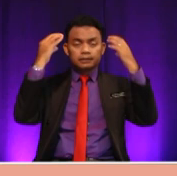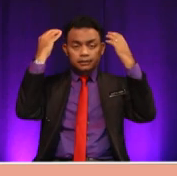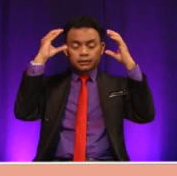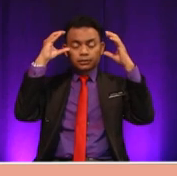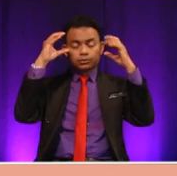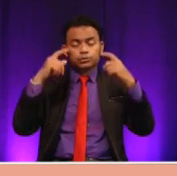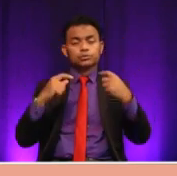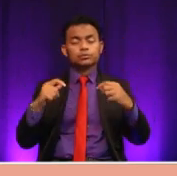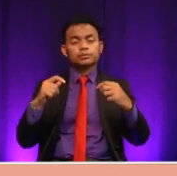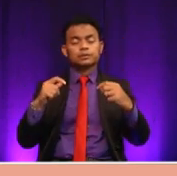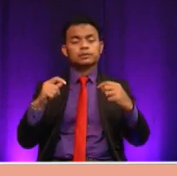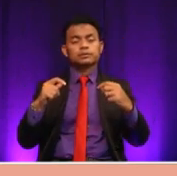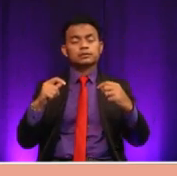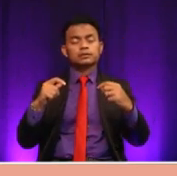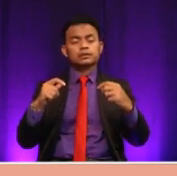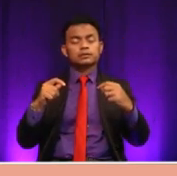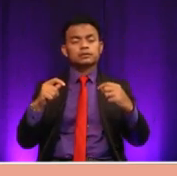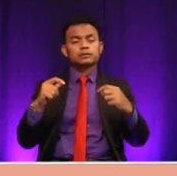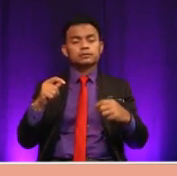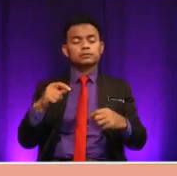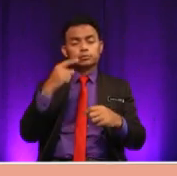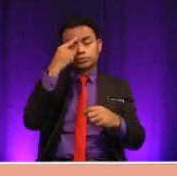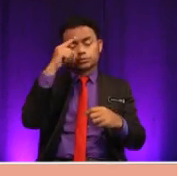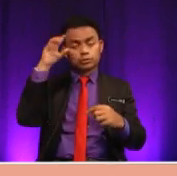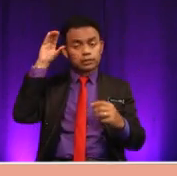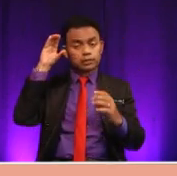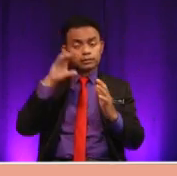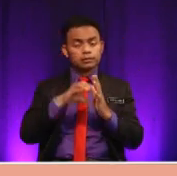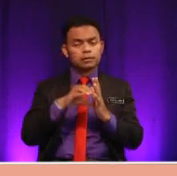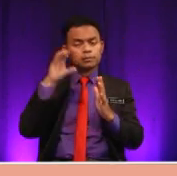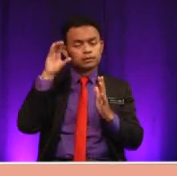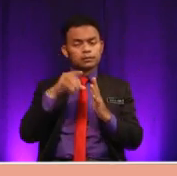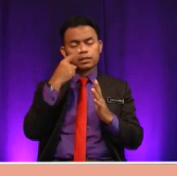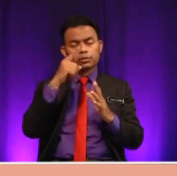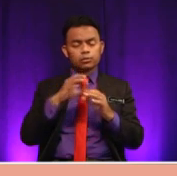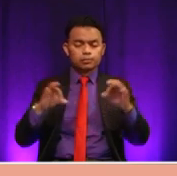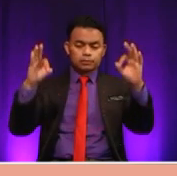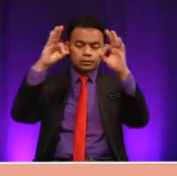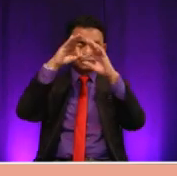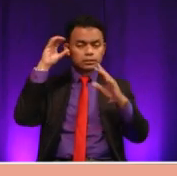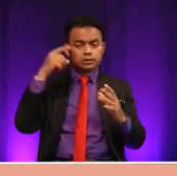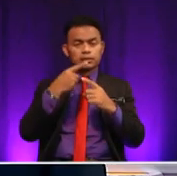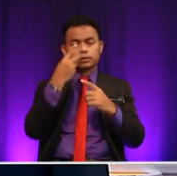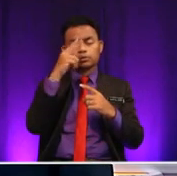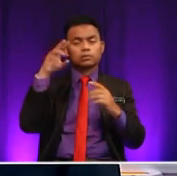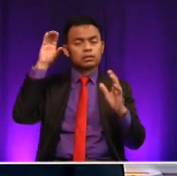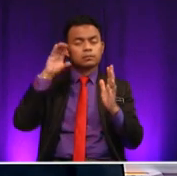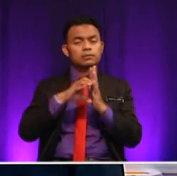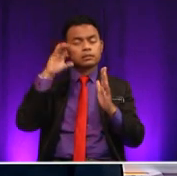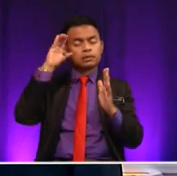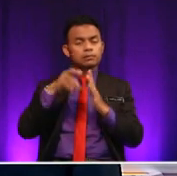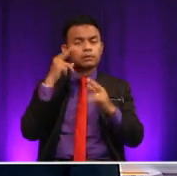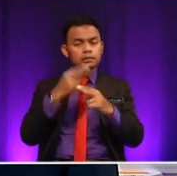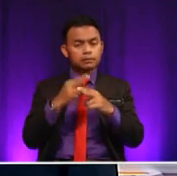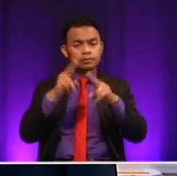pentingnya untuk dengan gambar-gambar aja tengok untuk nama-nama ujian tuh Ingat jangan tertukar